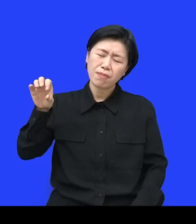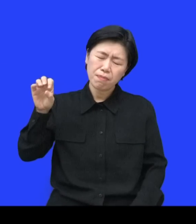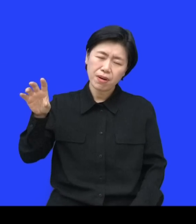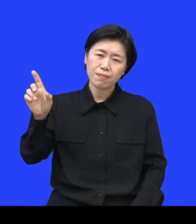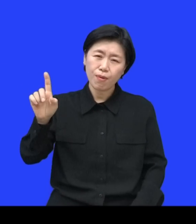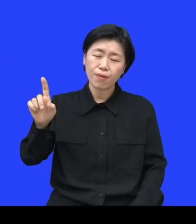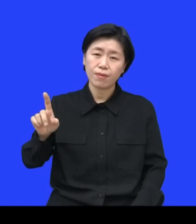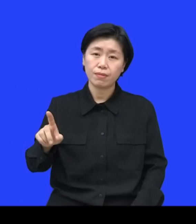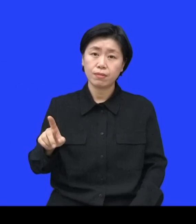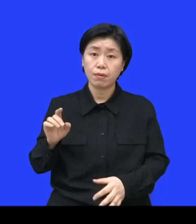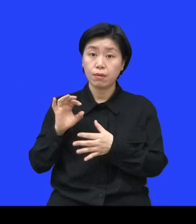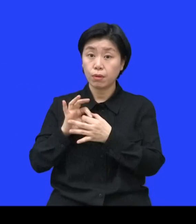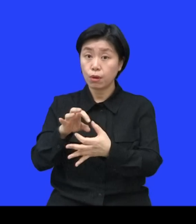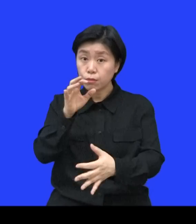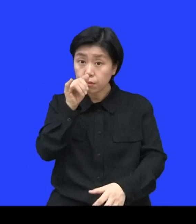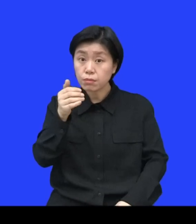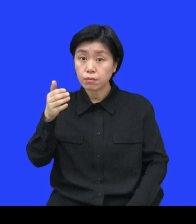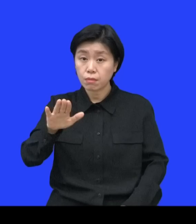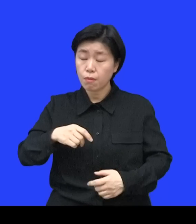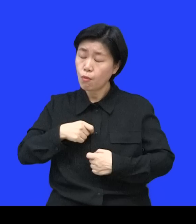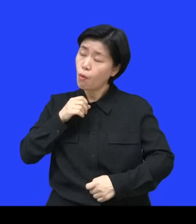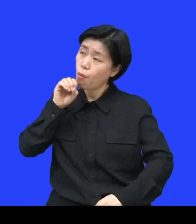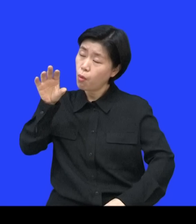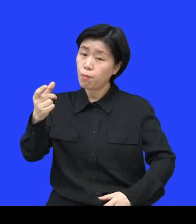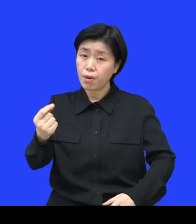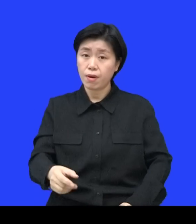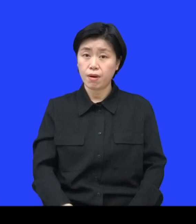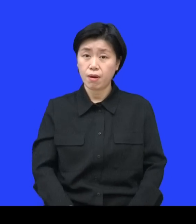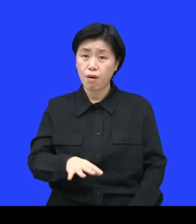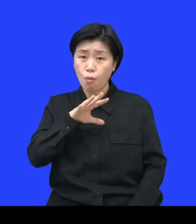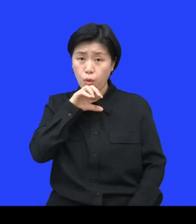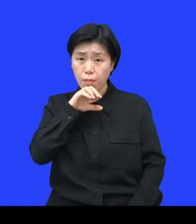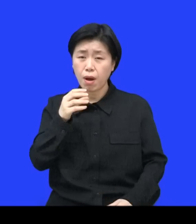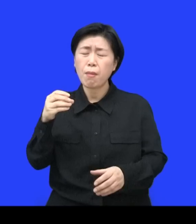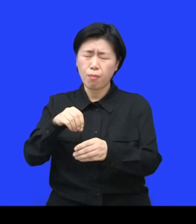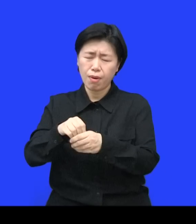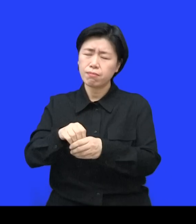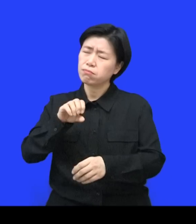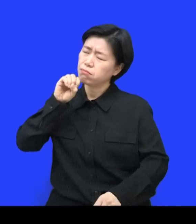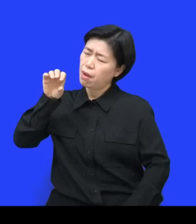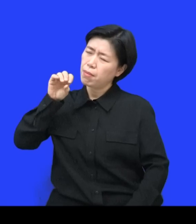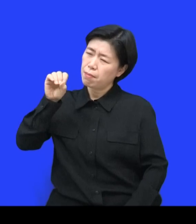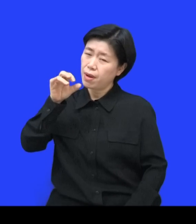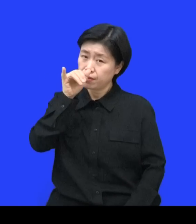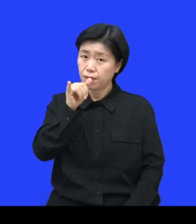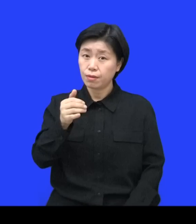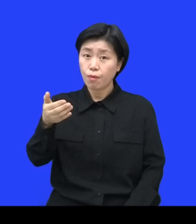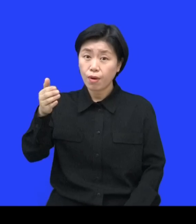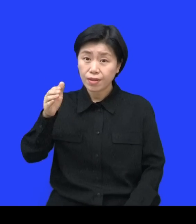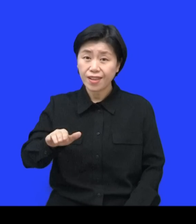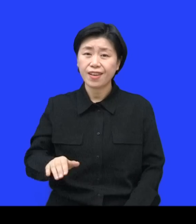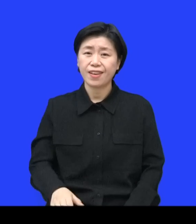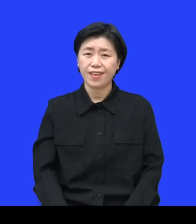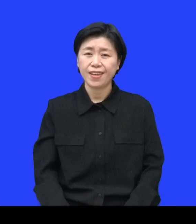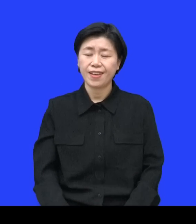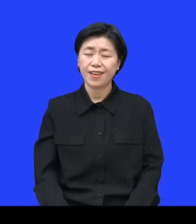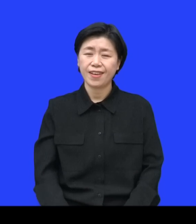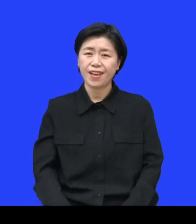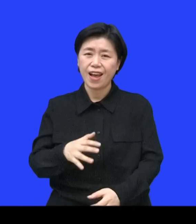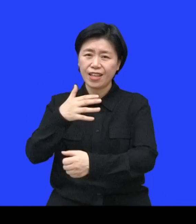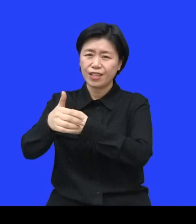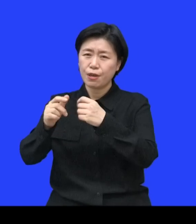꼴입니까? 제 솔직한 고백이었어요. 사실 원망인데 사실. 네? 사실 원망이죠. 원망이죠. 근데 그것도 말씀 안에서